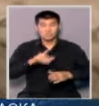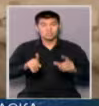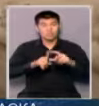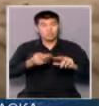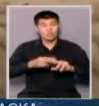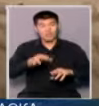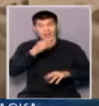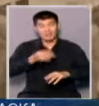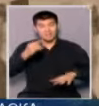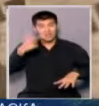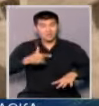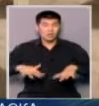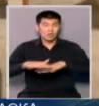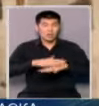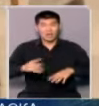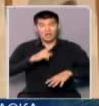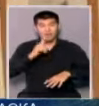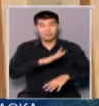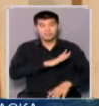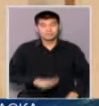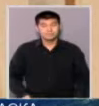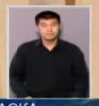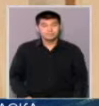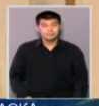қатып, Атырау халқына айтарын жеткізді.